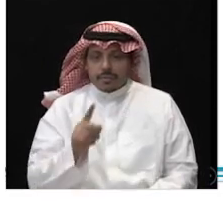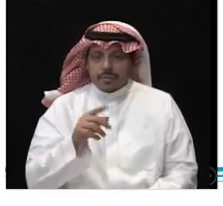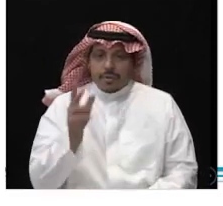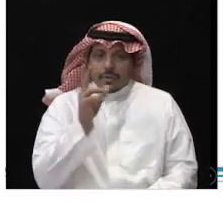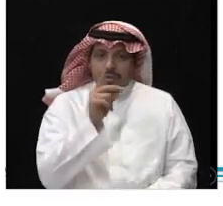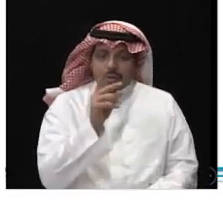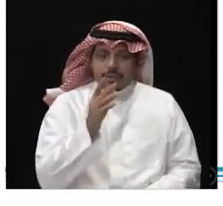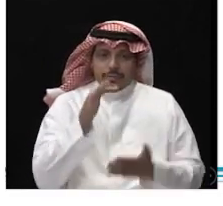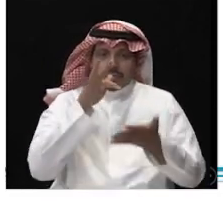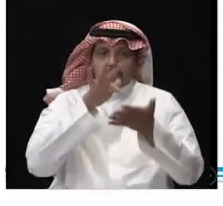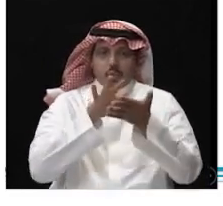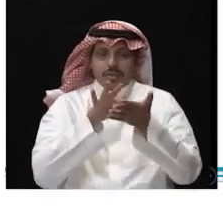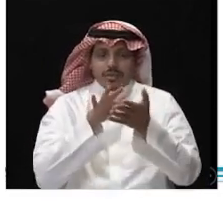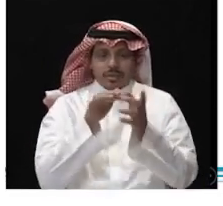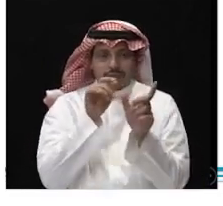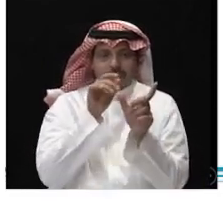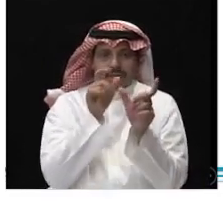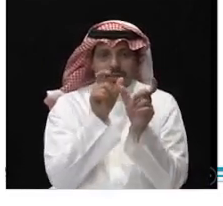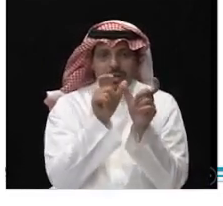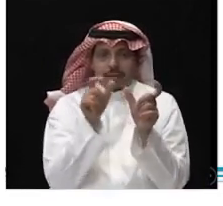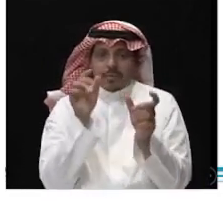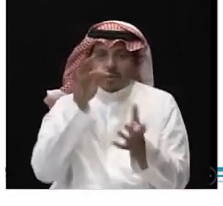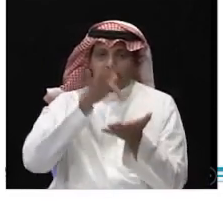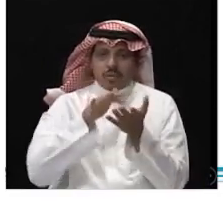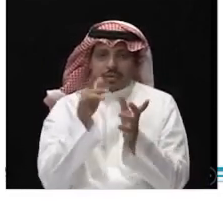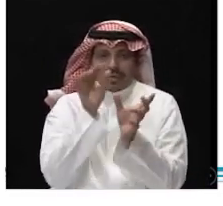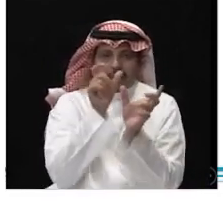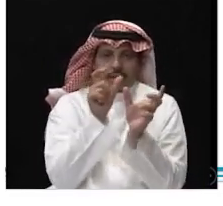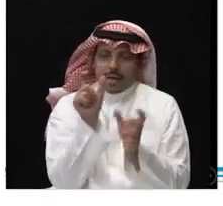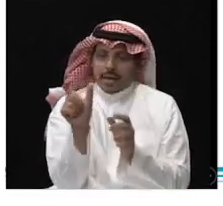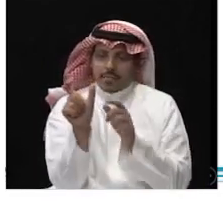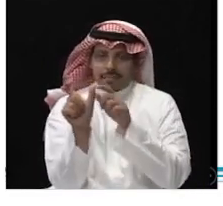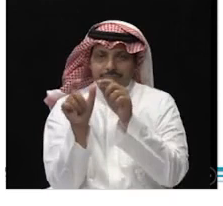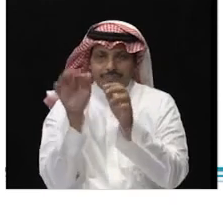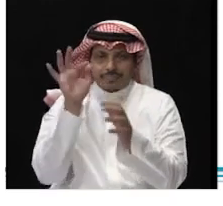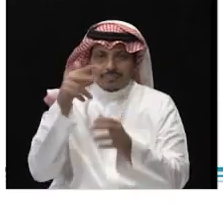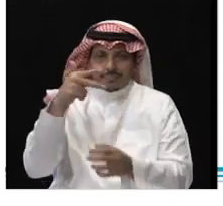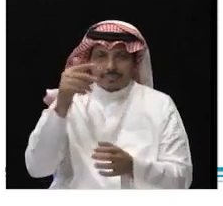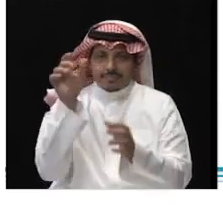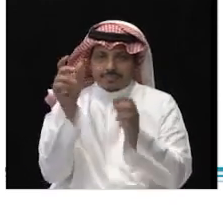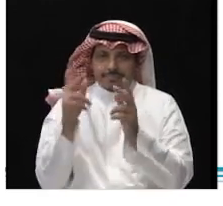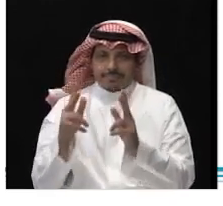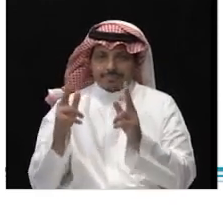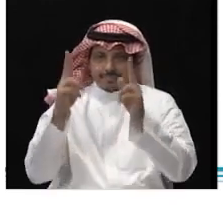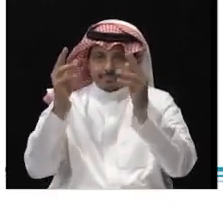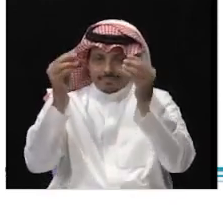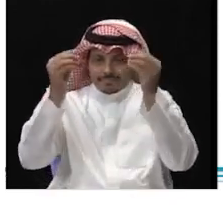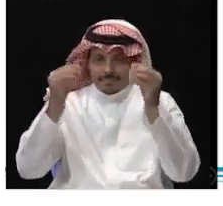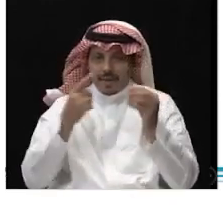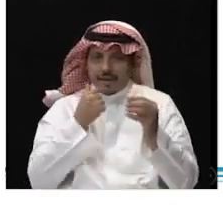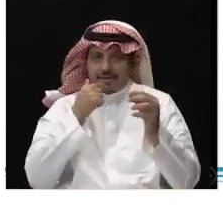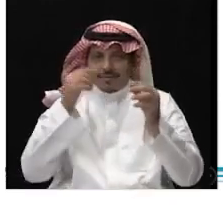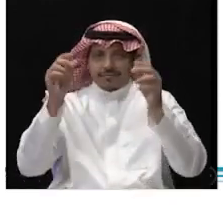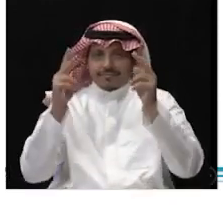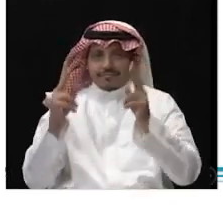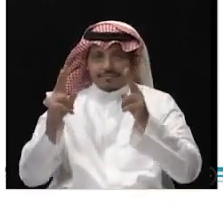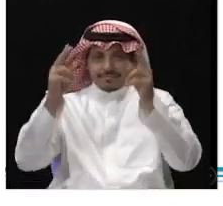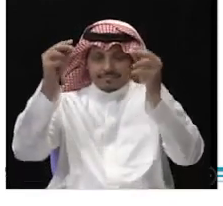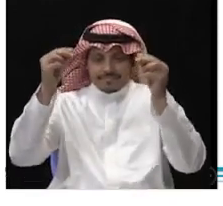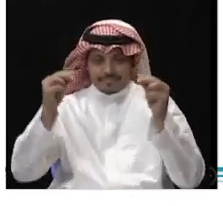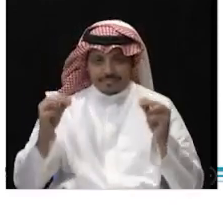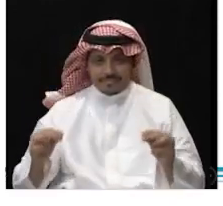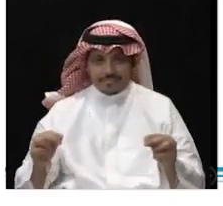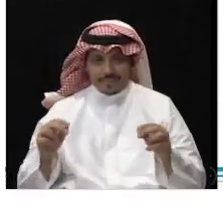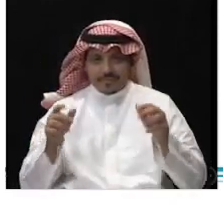صغير. هنا الغاء في وسط الكلمة، في وسط الكلمة، أحسنتم، مع